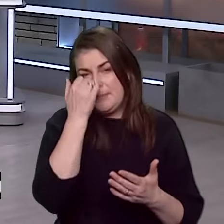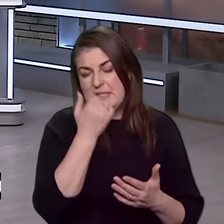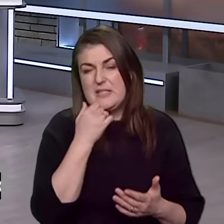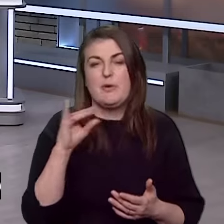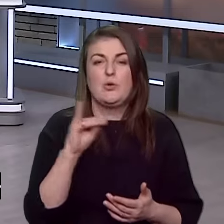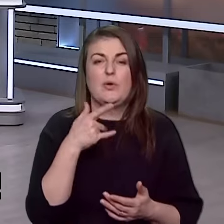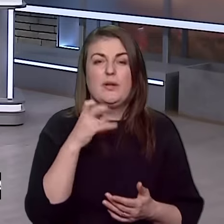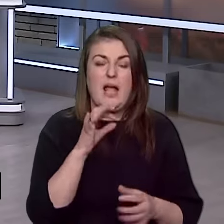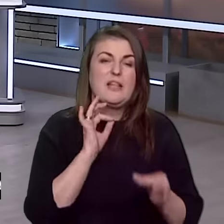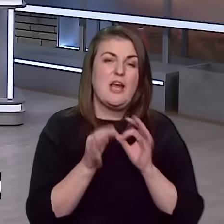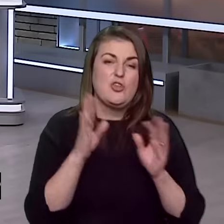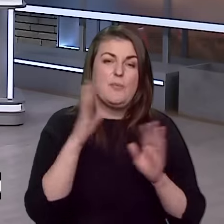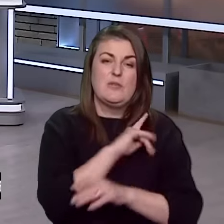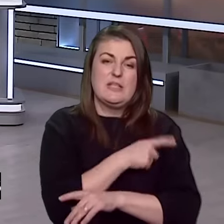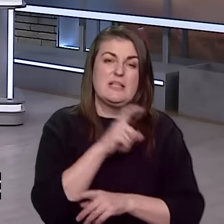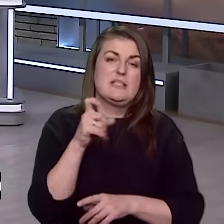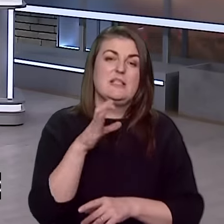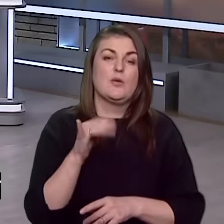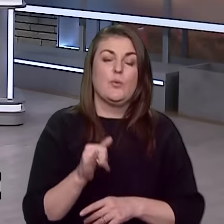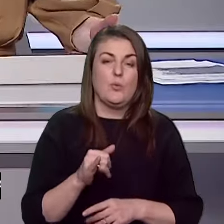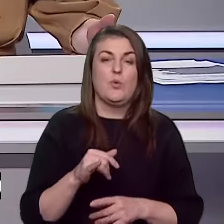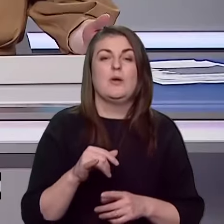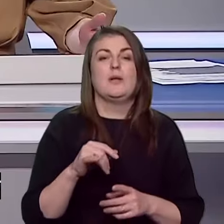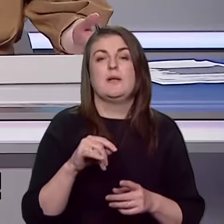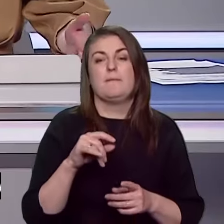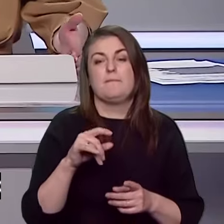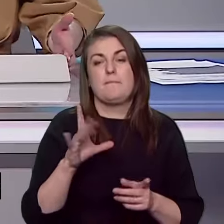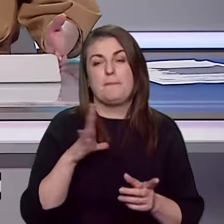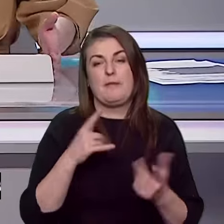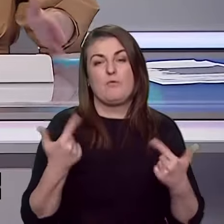Юрій Гнат, речник повітряних сил Збройних сил України, був гостем цієї години.